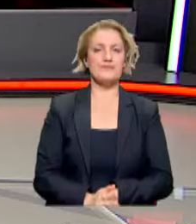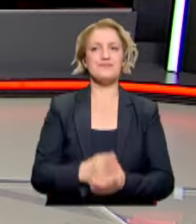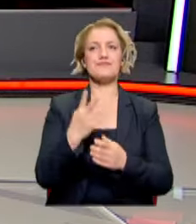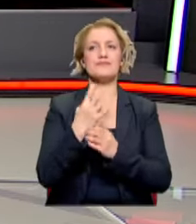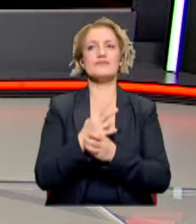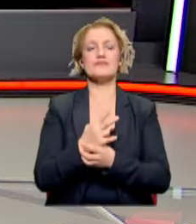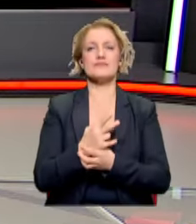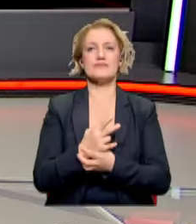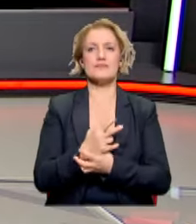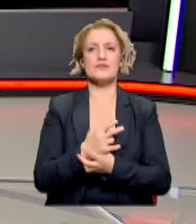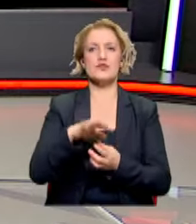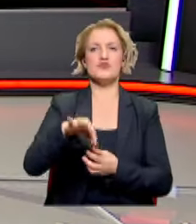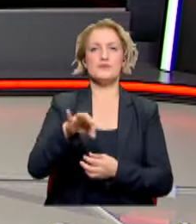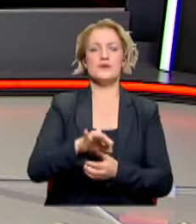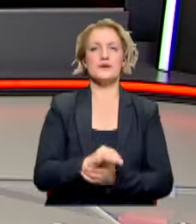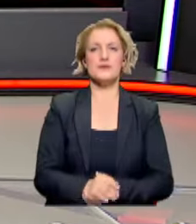Efendim şimdi